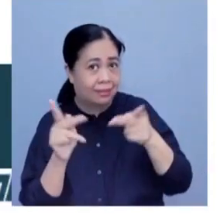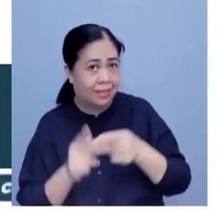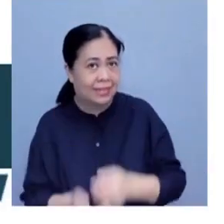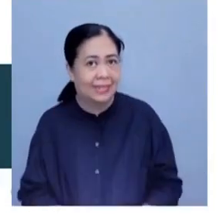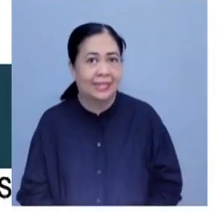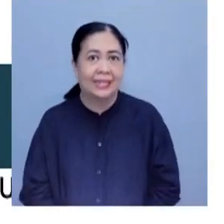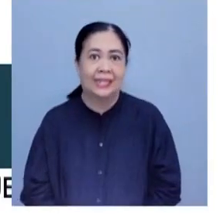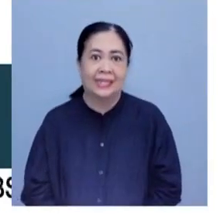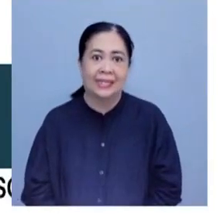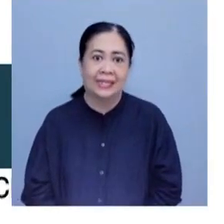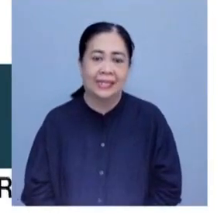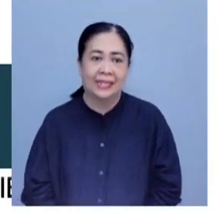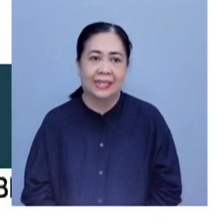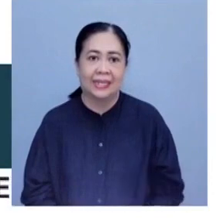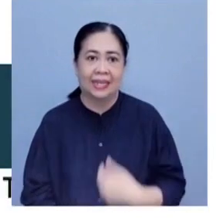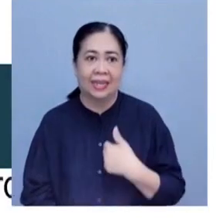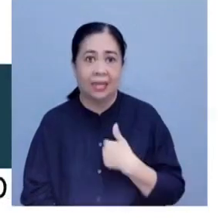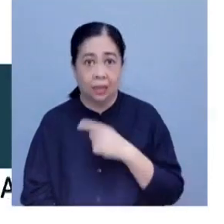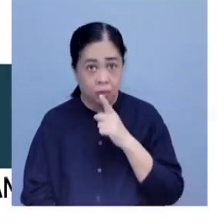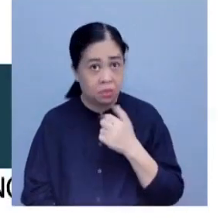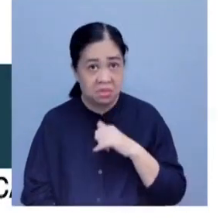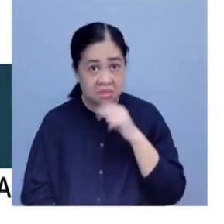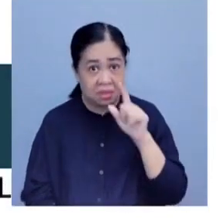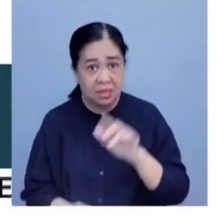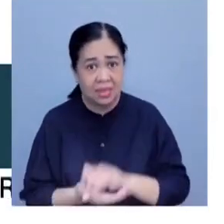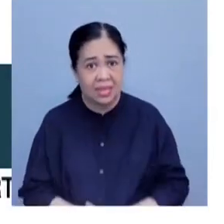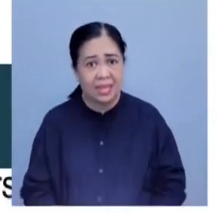Palagay ko, hindi. Hindi palagay pa rin.